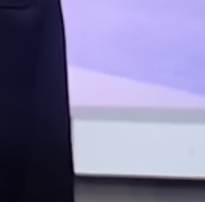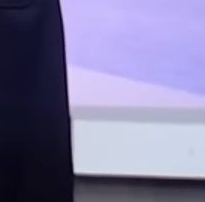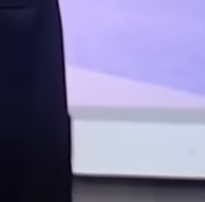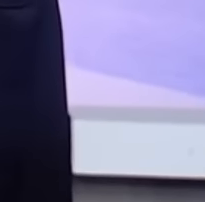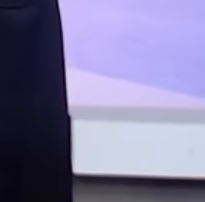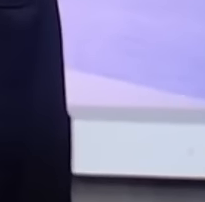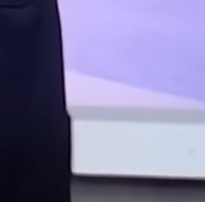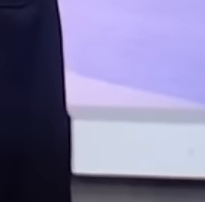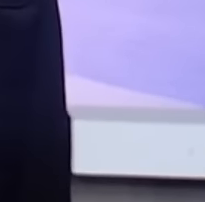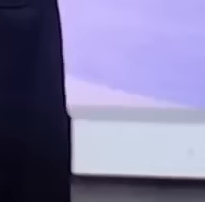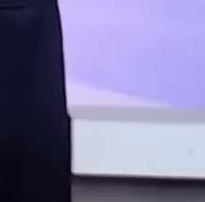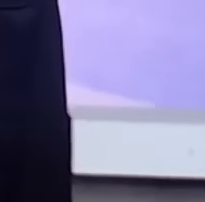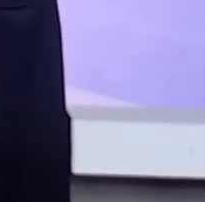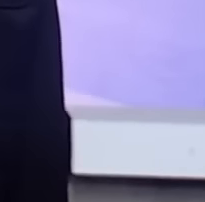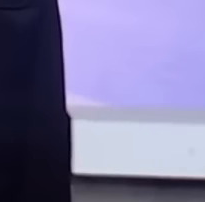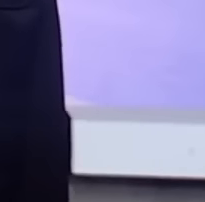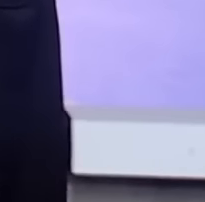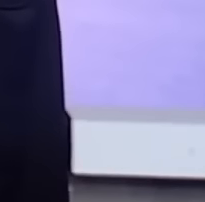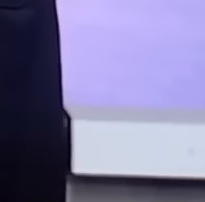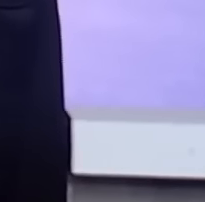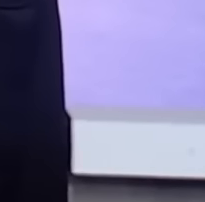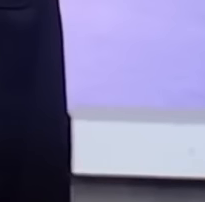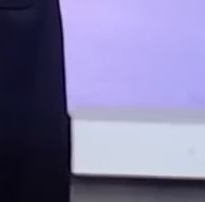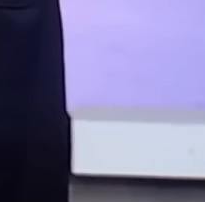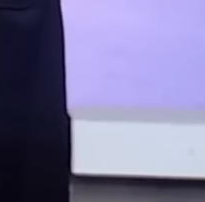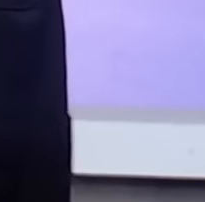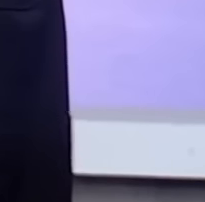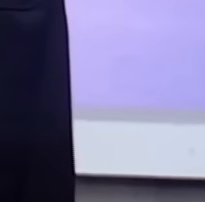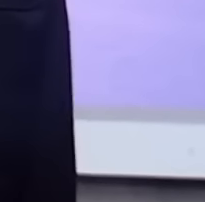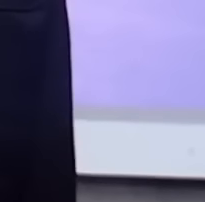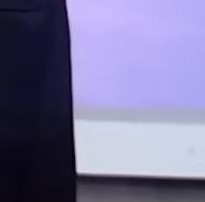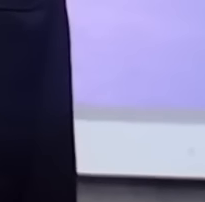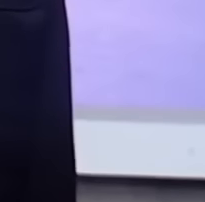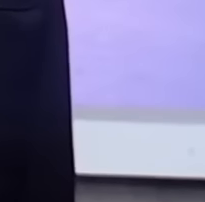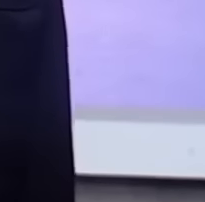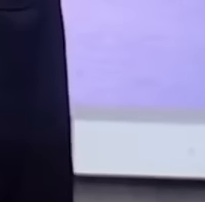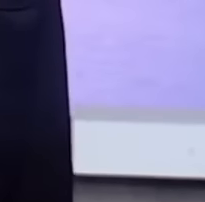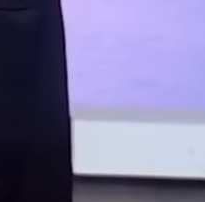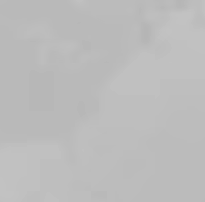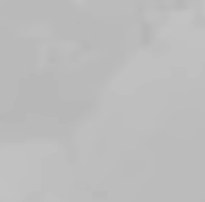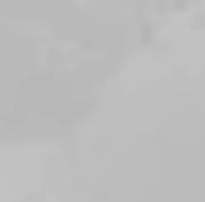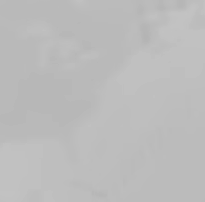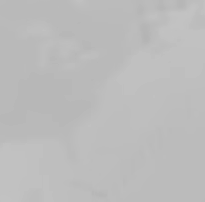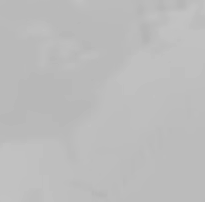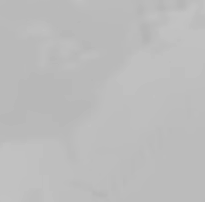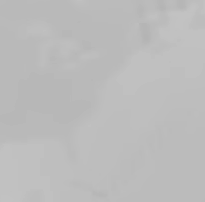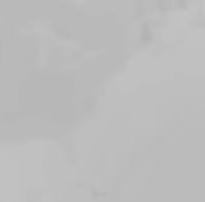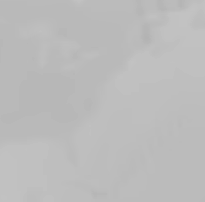samahan niyo kami sa GMA Pinoy TV at sa www.gmanews.tv.